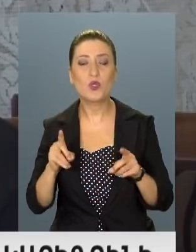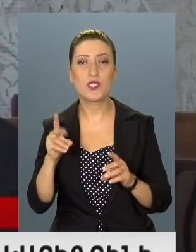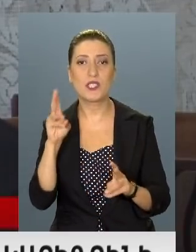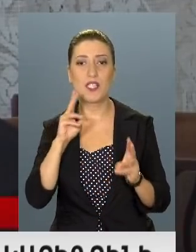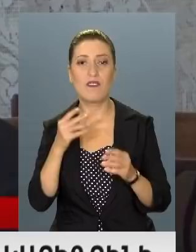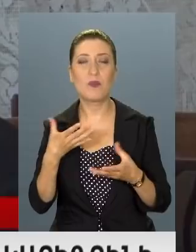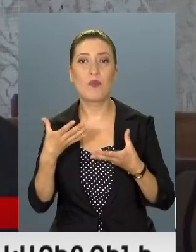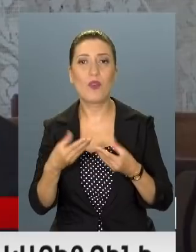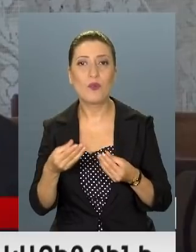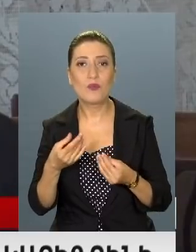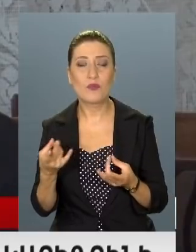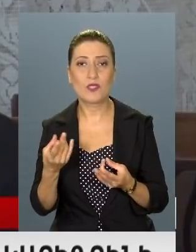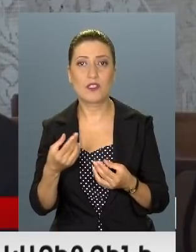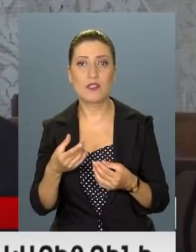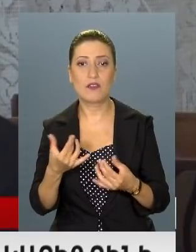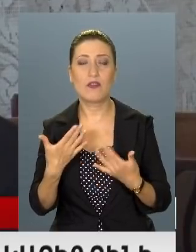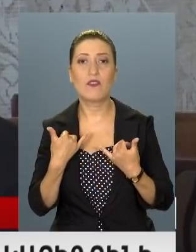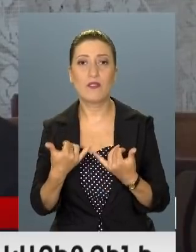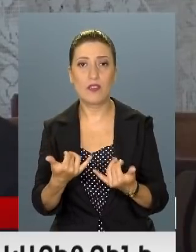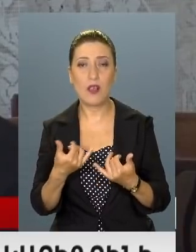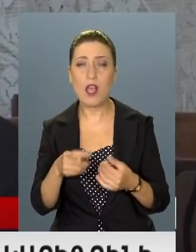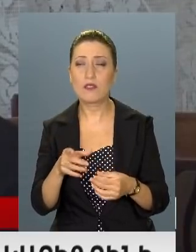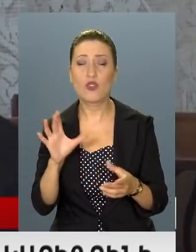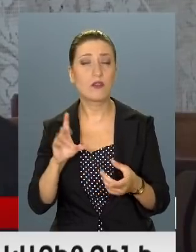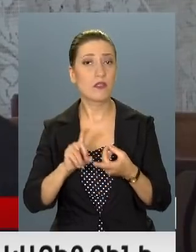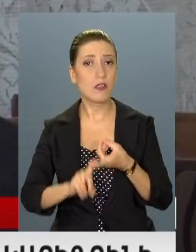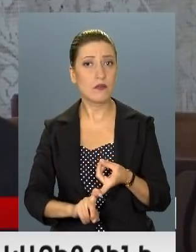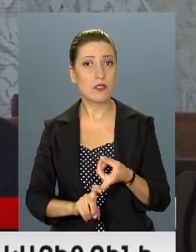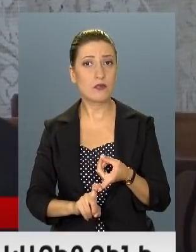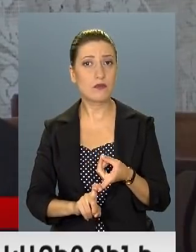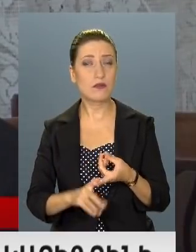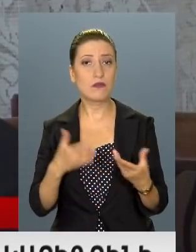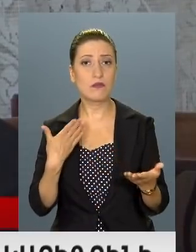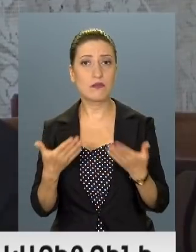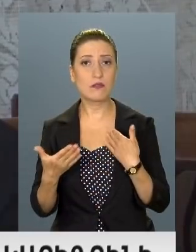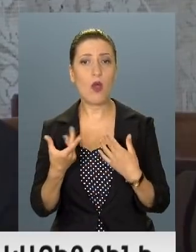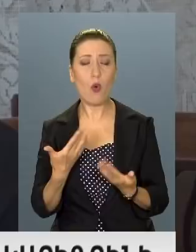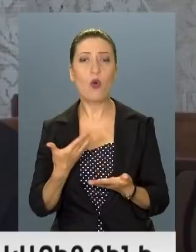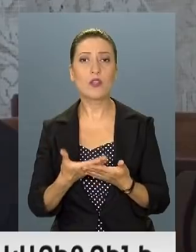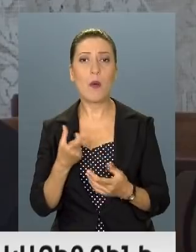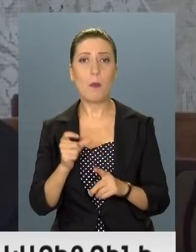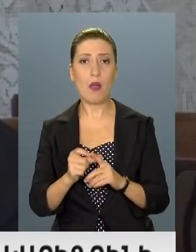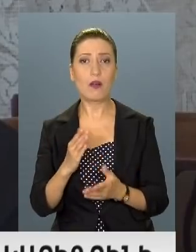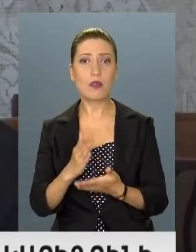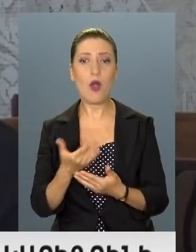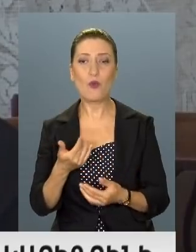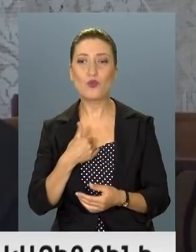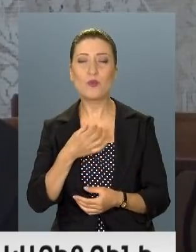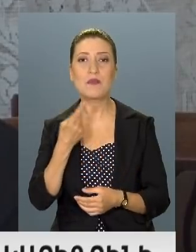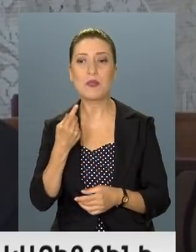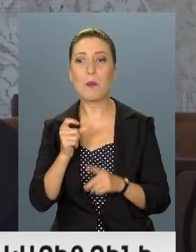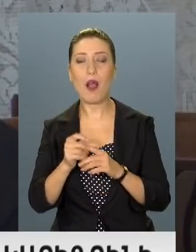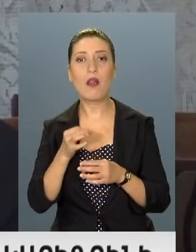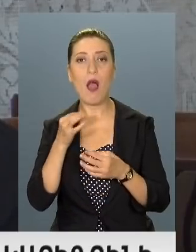ասենք այդ վերաբերմունքից շատ մեծ բան է կախված։ Դե բան կա, որ օրինակ ասենք ինչ-որ մի բան ուզում ես, ասում են